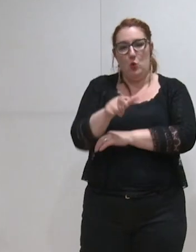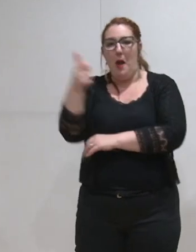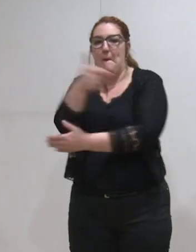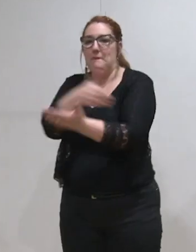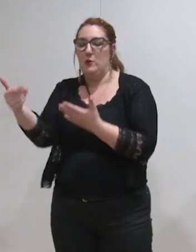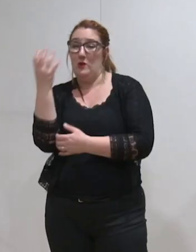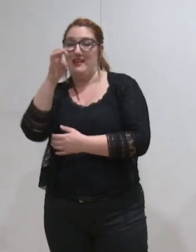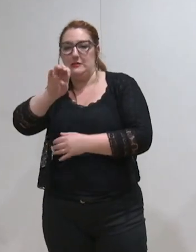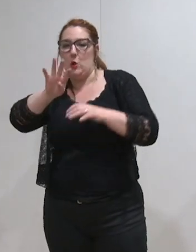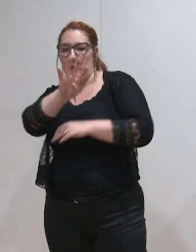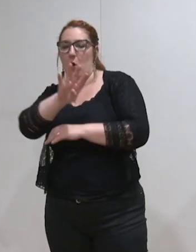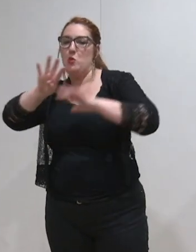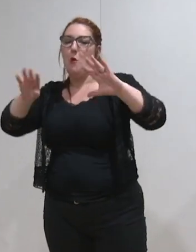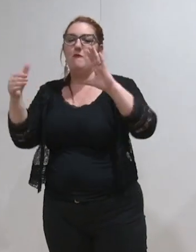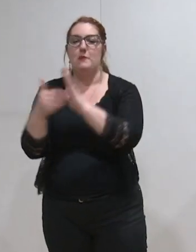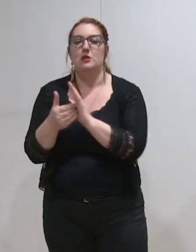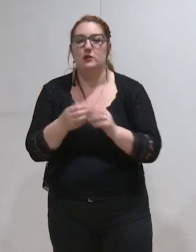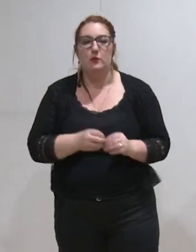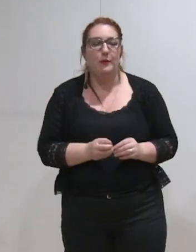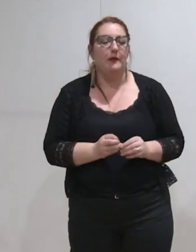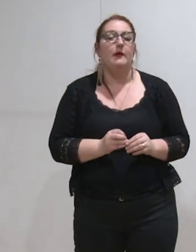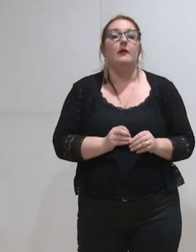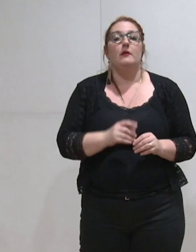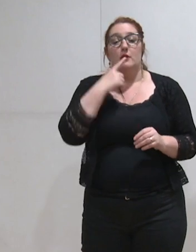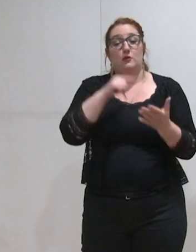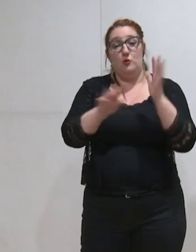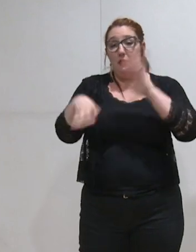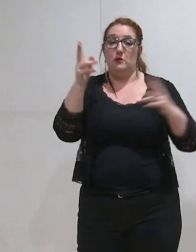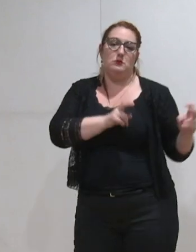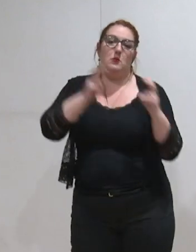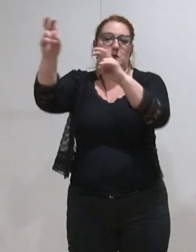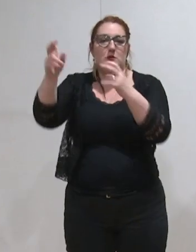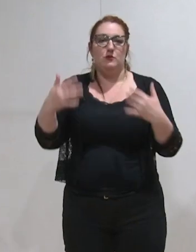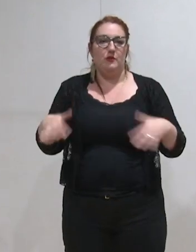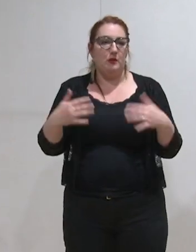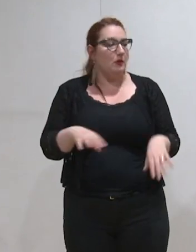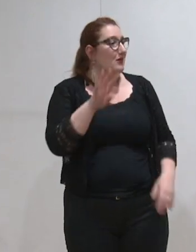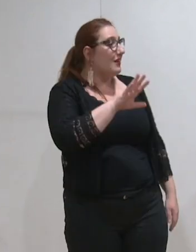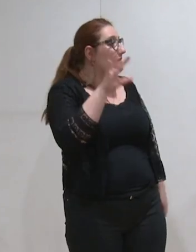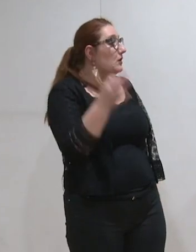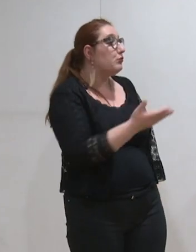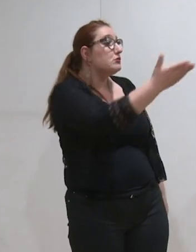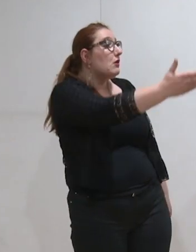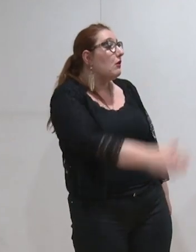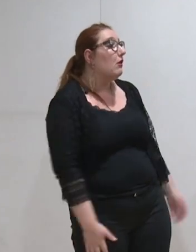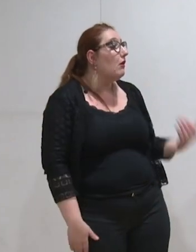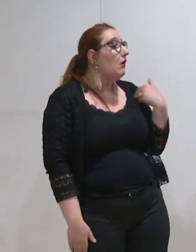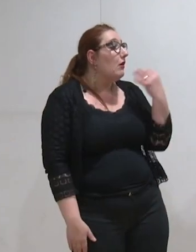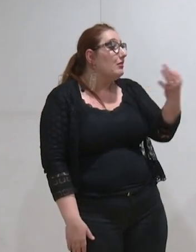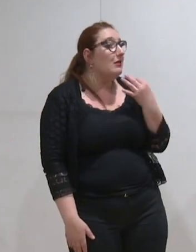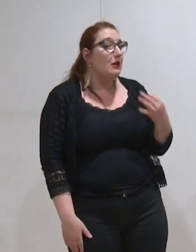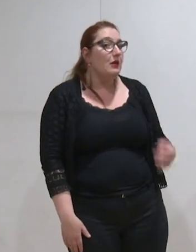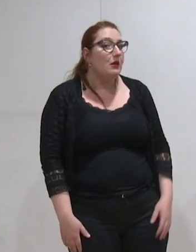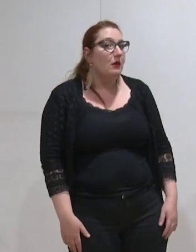1449000 donc il y a une augmentation sur 2014 euh mais cette augmentation cette augmentation mais non